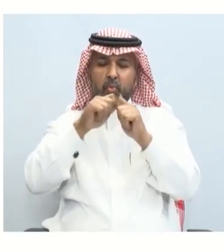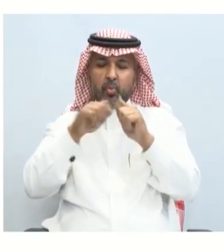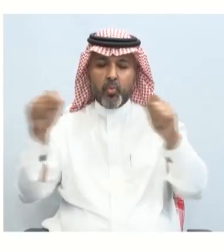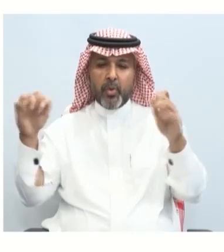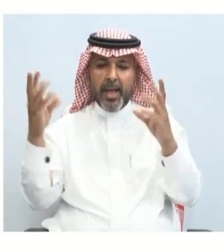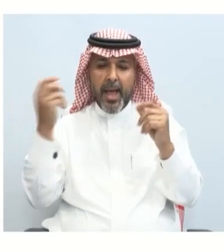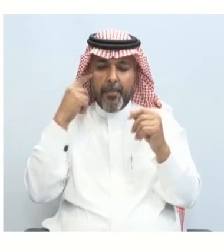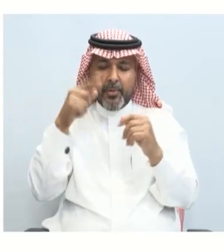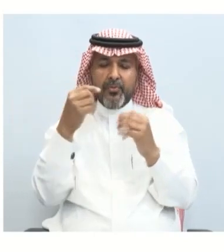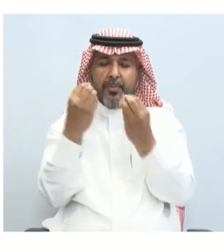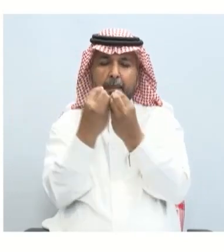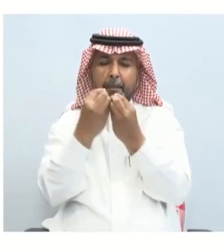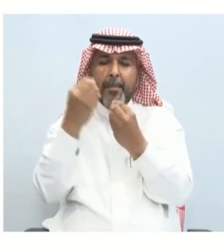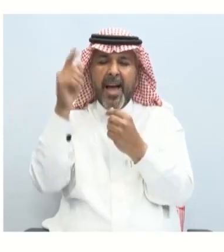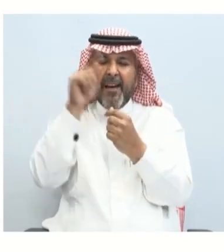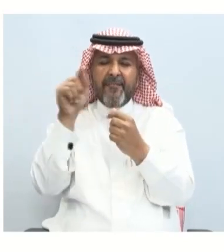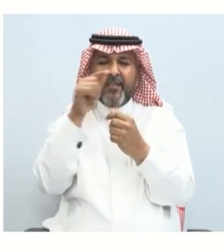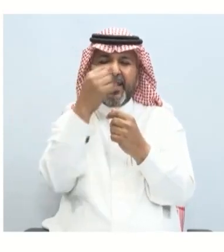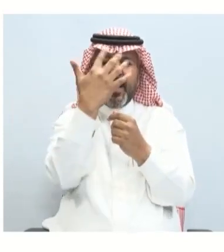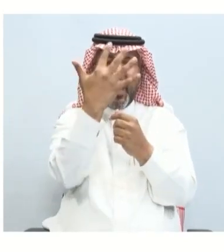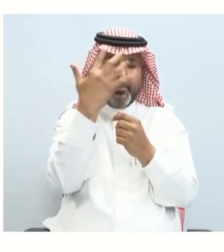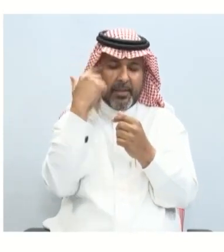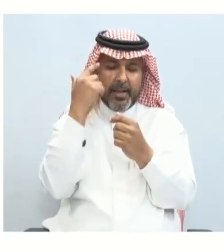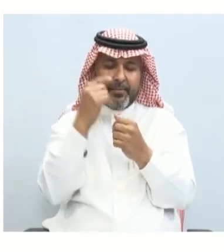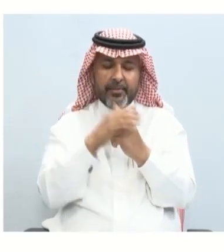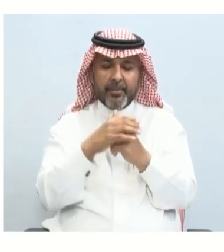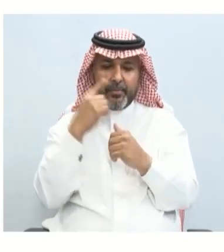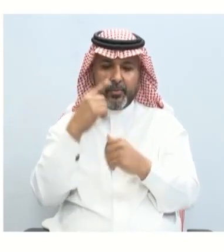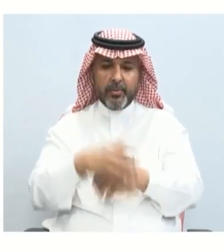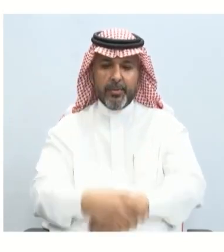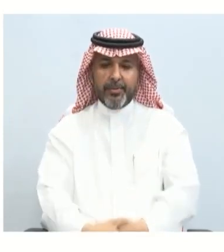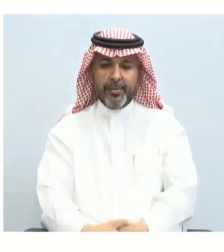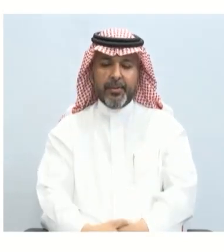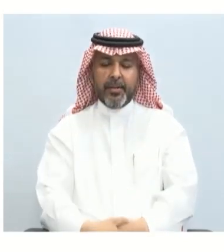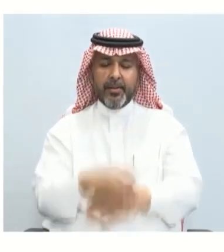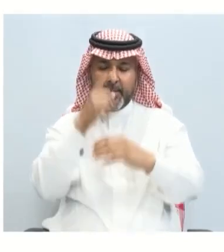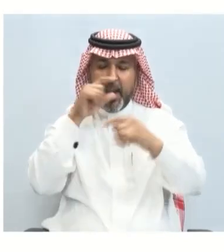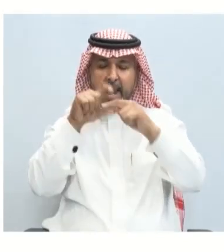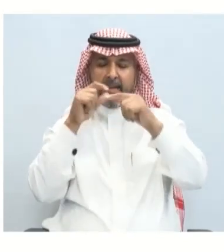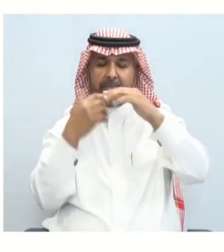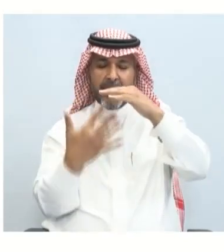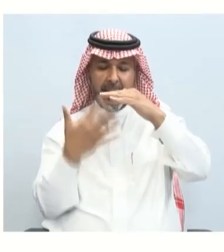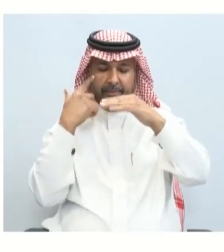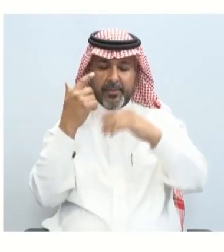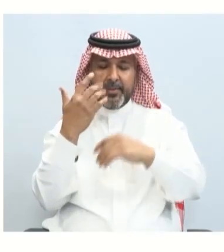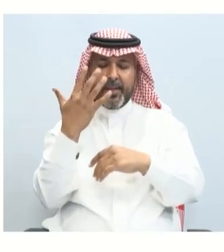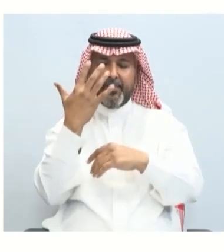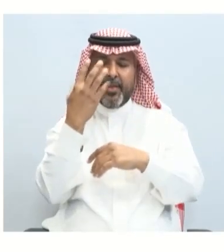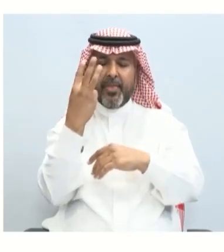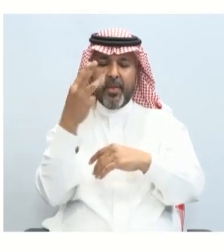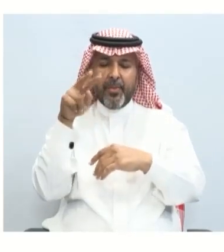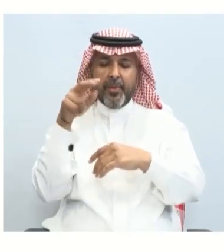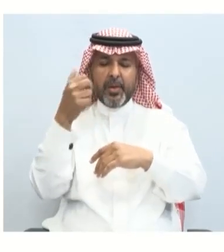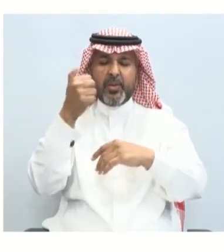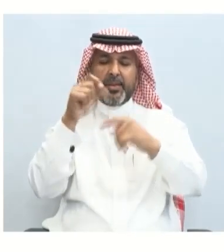الدوره فاحنا قلنا طول الدوره لل السين الاساس هو 360 ولكن نقسمها على خمس او القيمه المطلقه لخمسه اللي هي